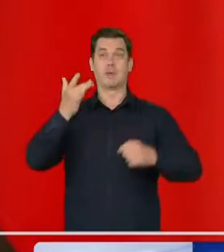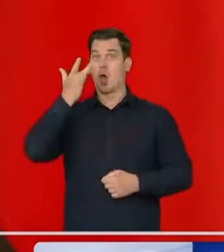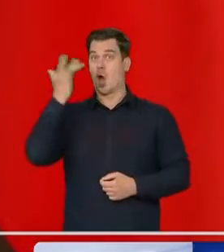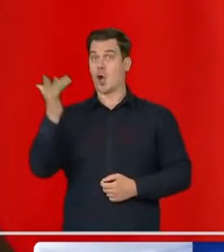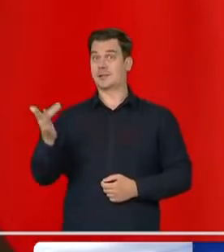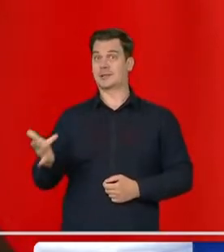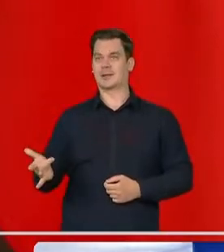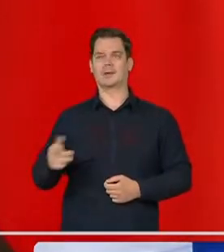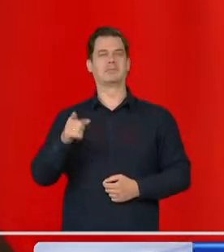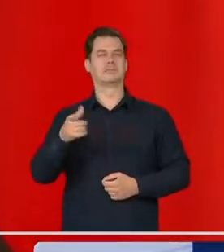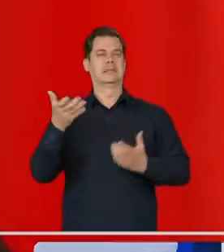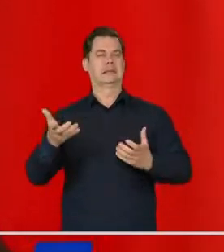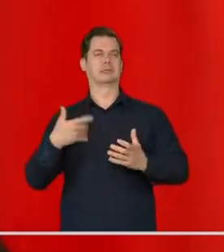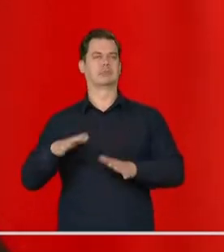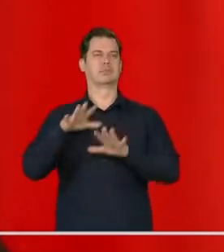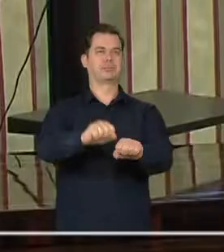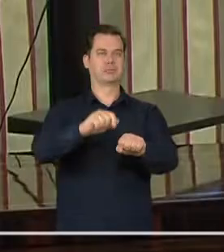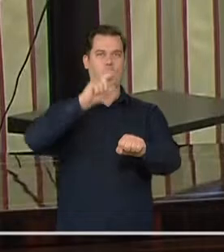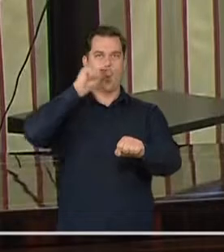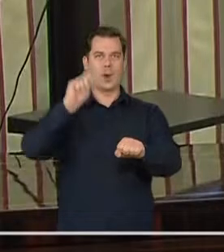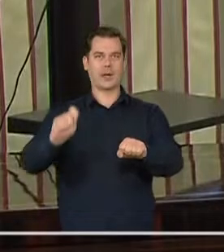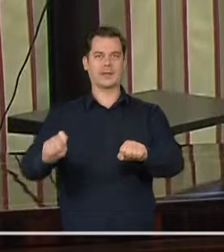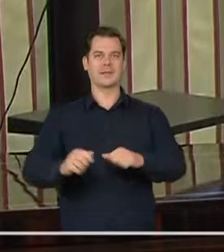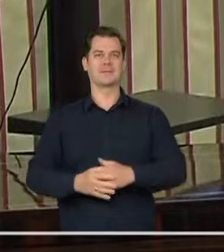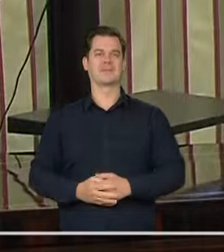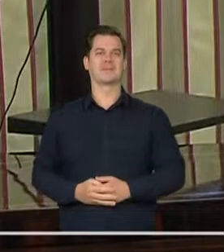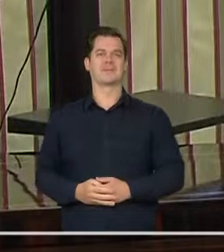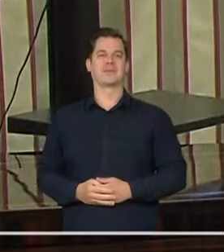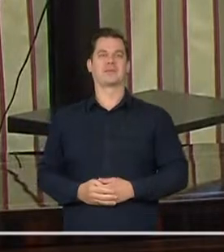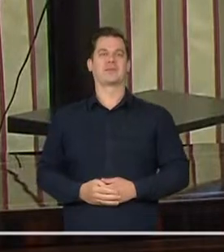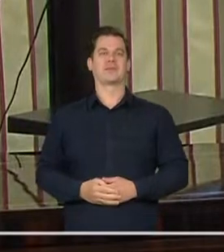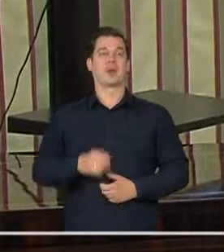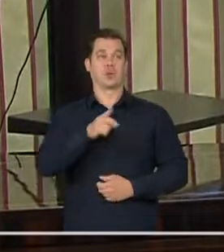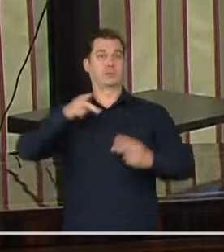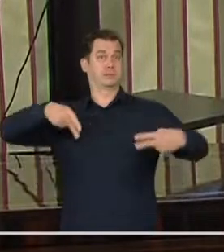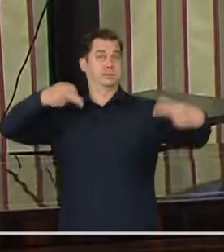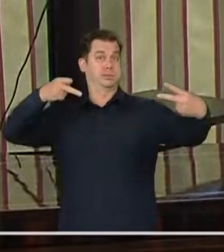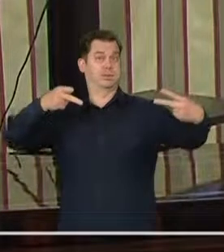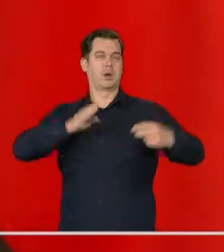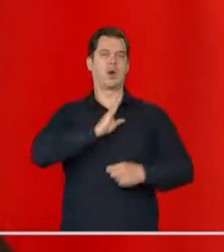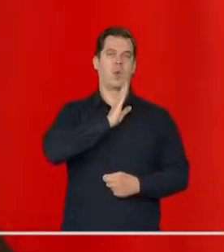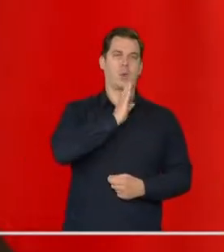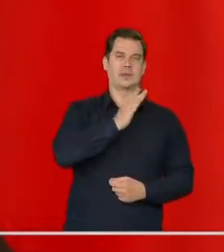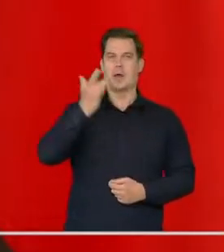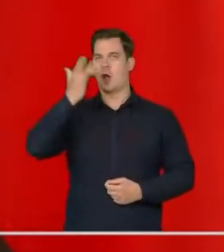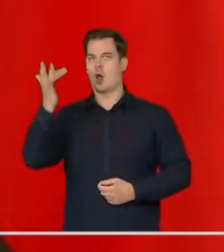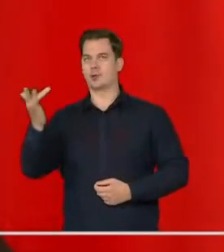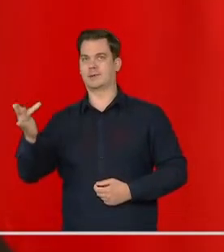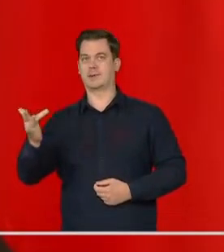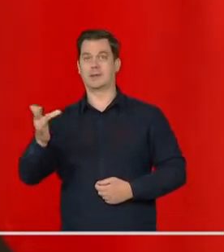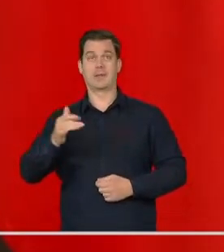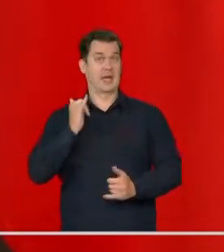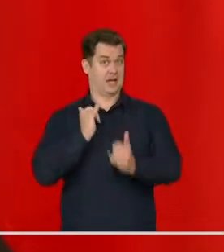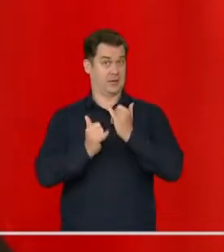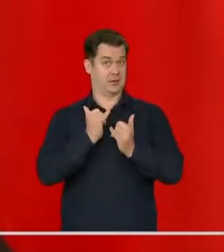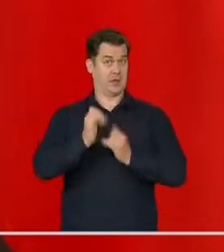stawką jest integralność Ukrainy. Good to see you again. Wideorozmowa amerykańskiego i rosyjskiego prezydenta. Jeśli Joe